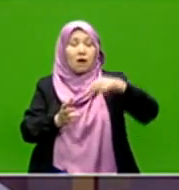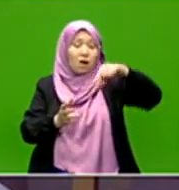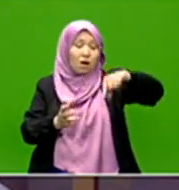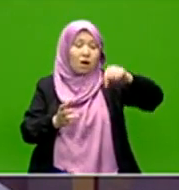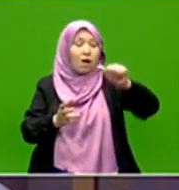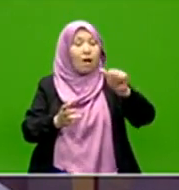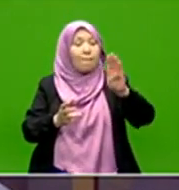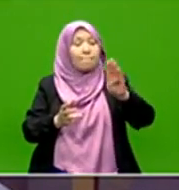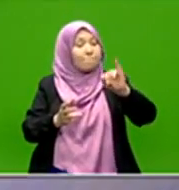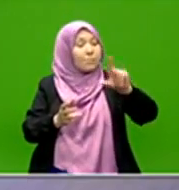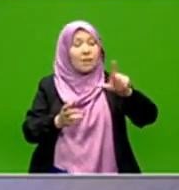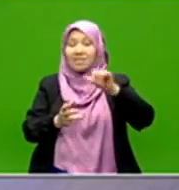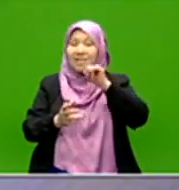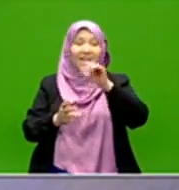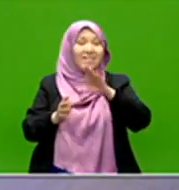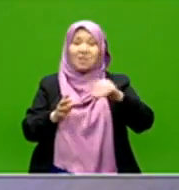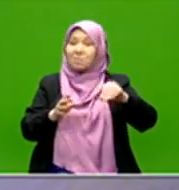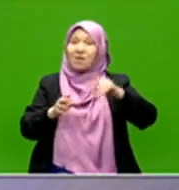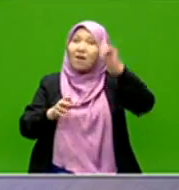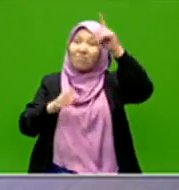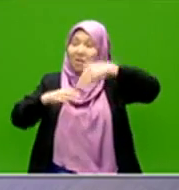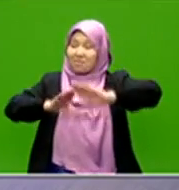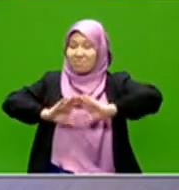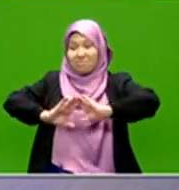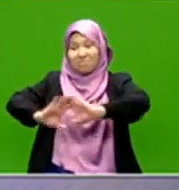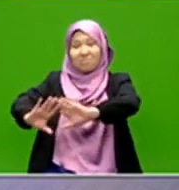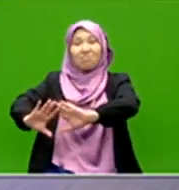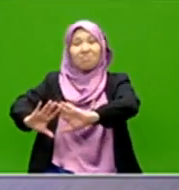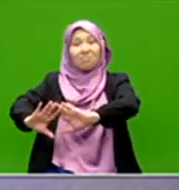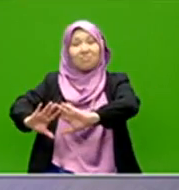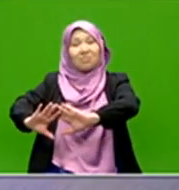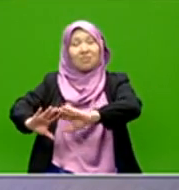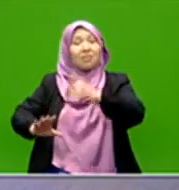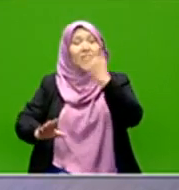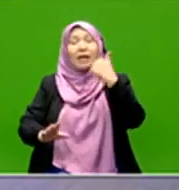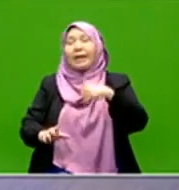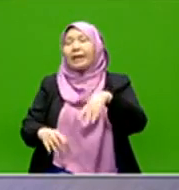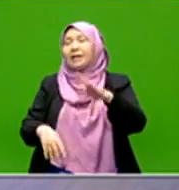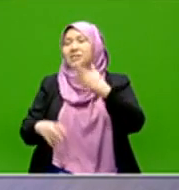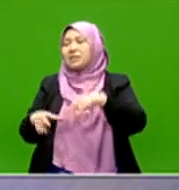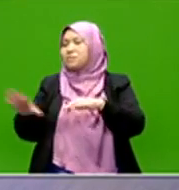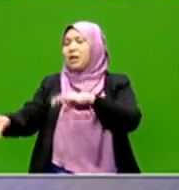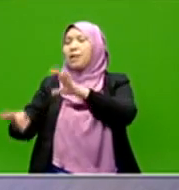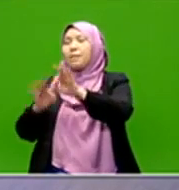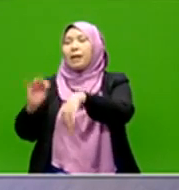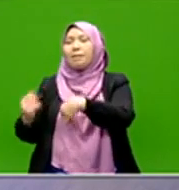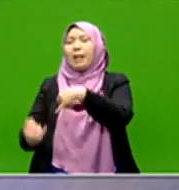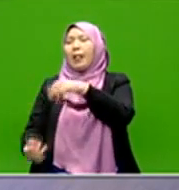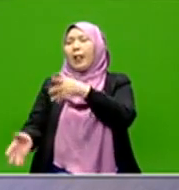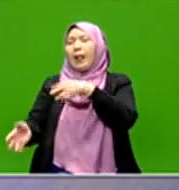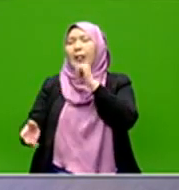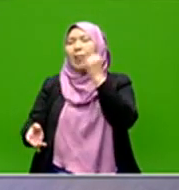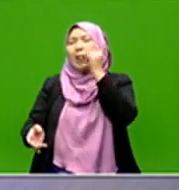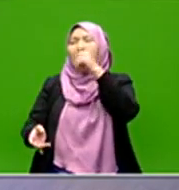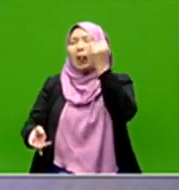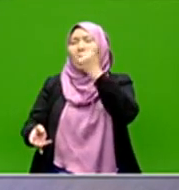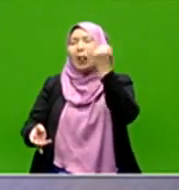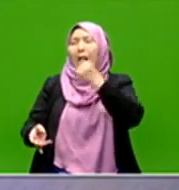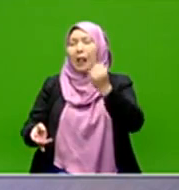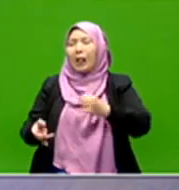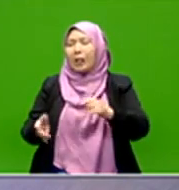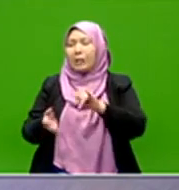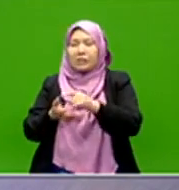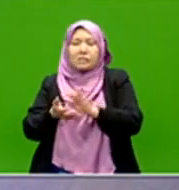diterima. Ya. Pasal dia bagi yang cincai-cincai. Cincai kan? Asal, asal dia ada je. Asal ada je. Dan kalau kita perasan kisah